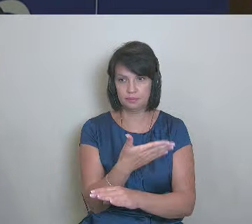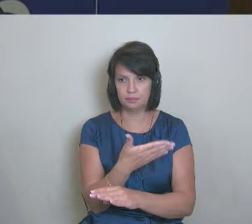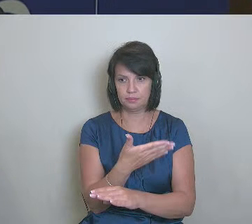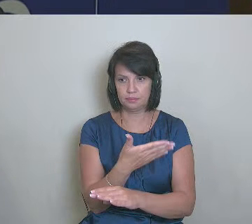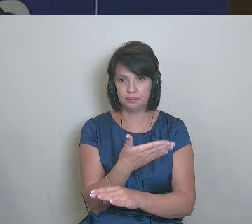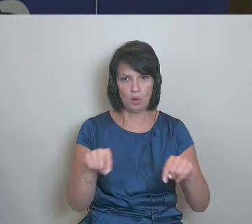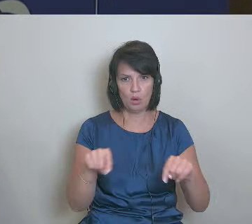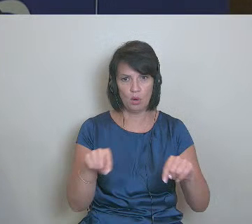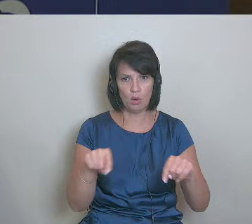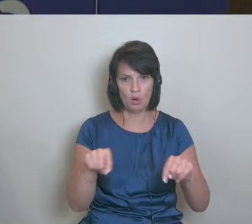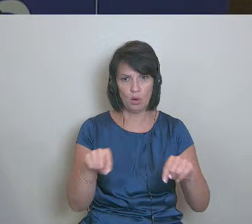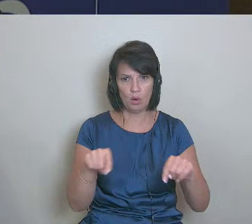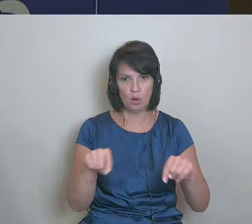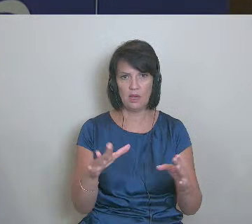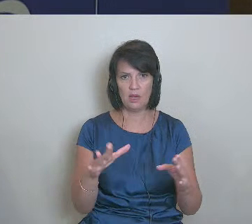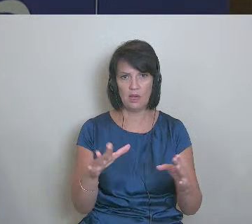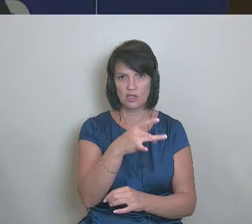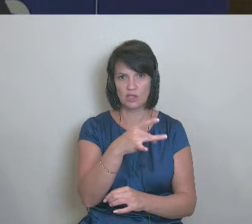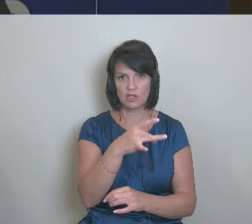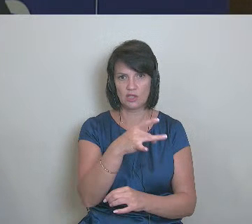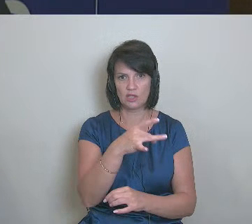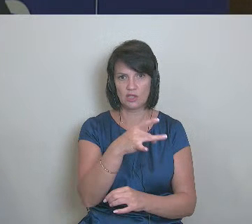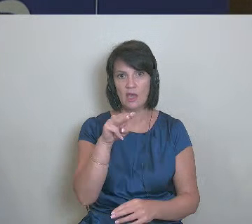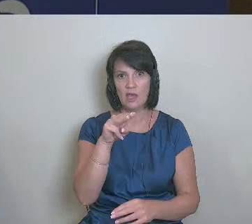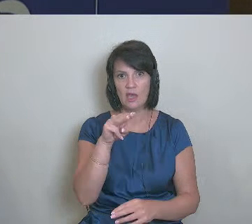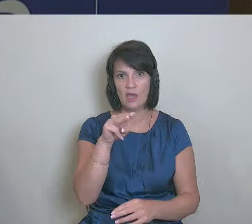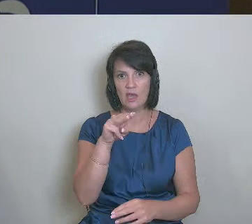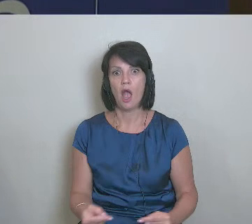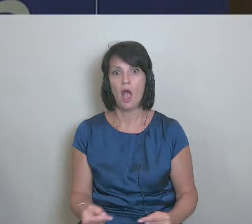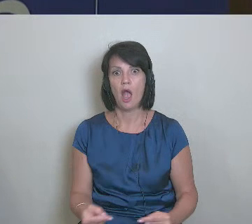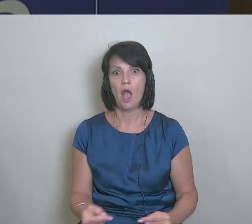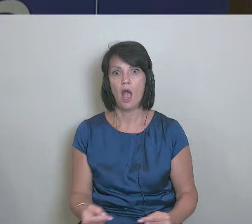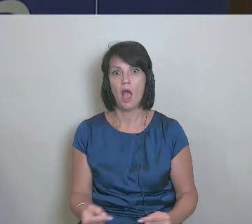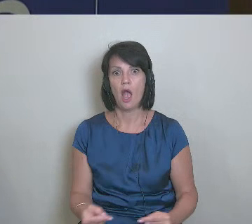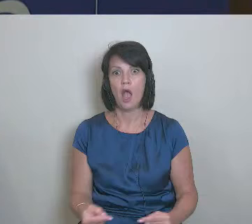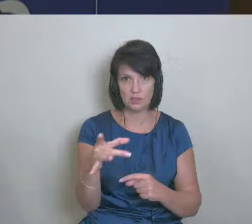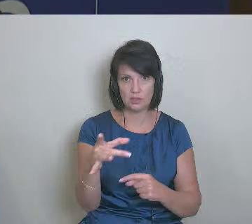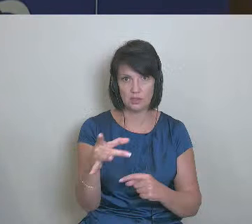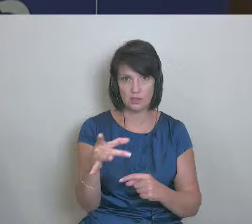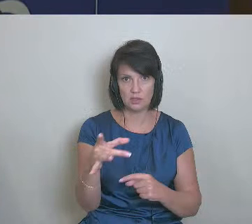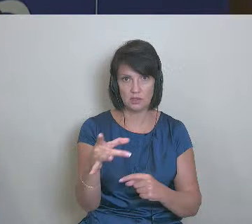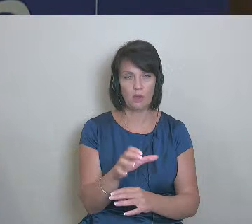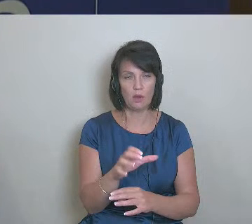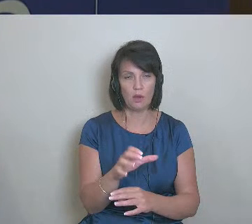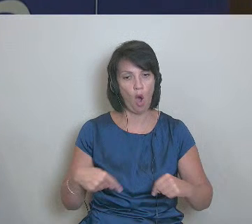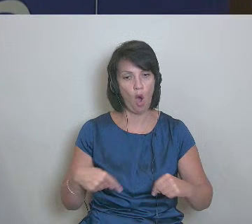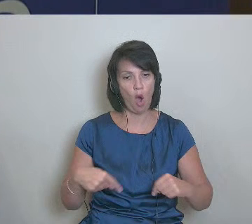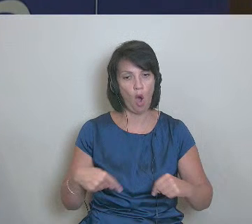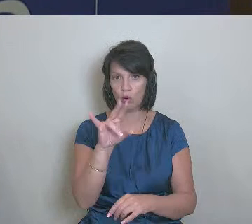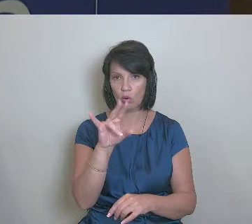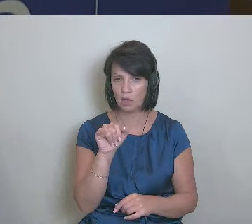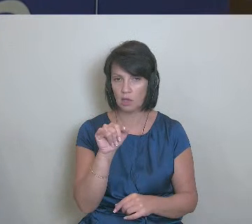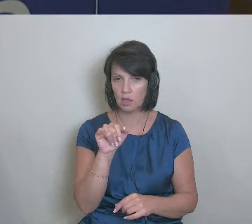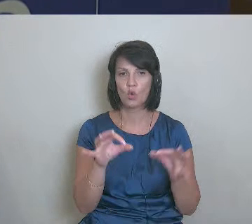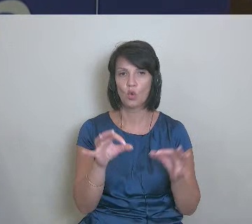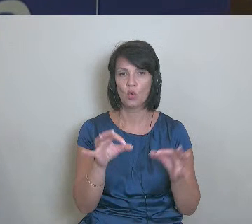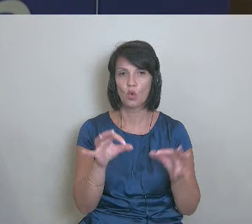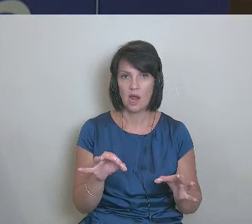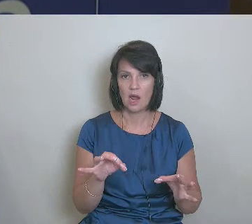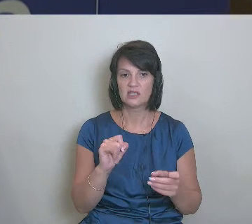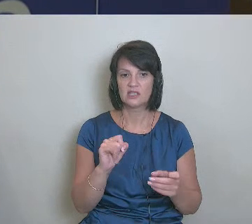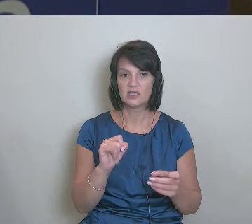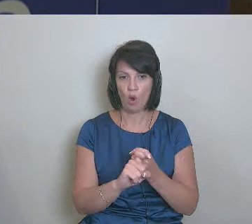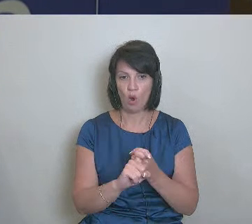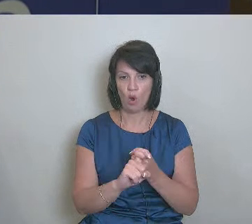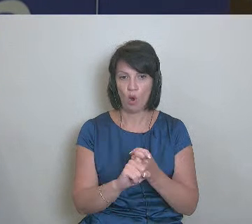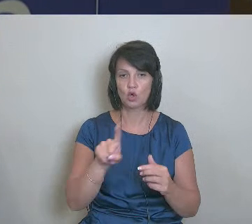районним поділом. Тобто ТВК constituencies збігається за were районним поділом, established а so округи that ні. they do not coincide with І тут rayon якраз з цим і division. пов'язано, що And міська